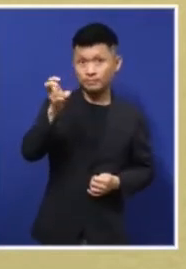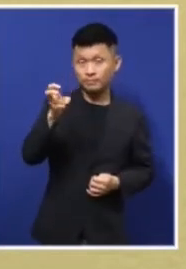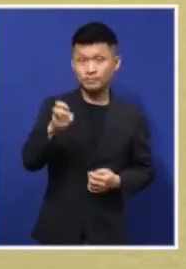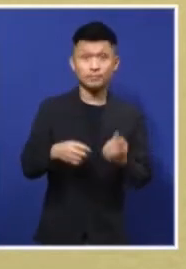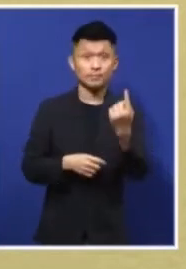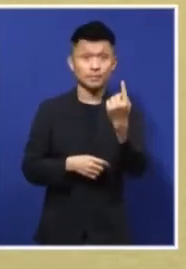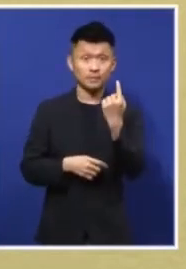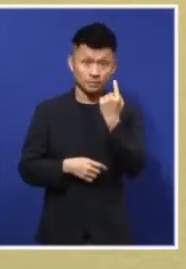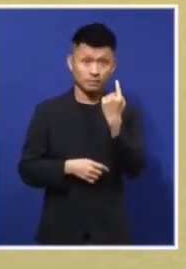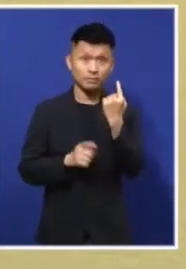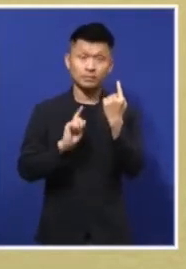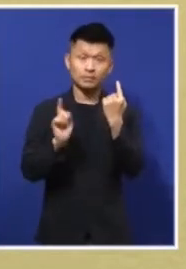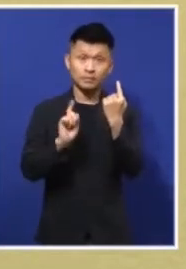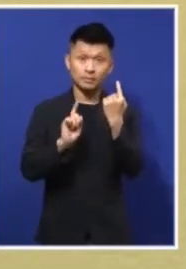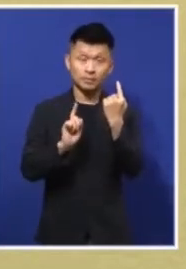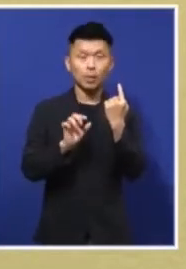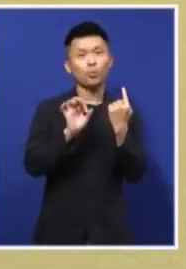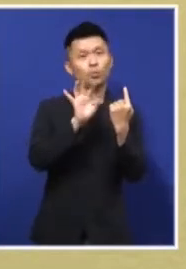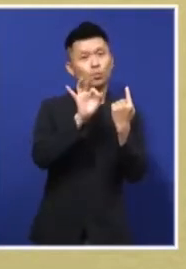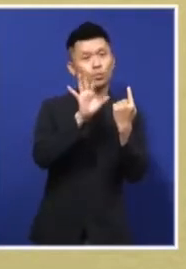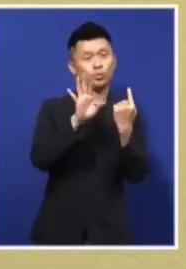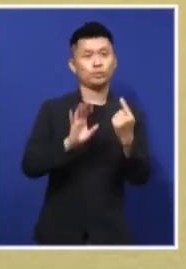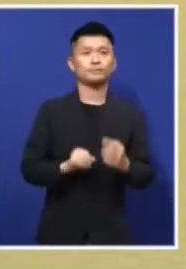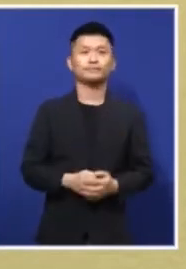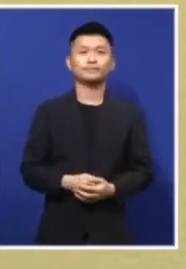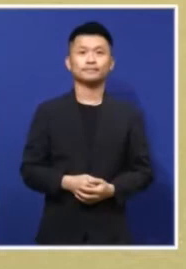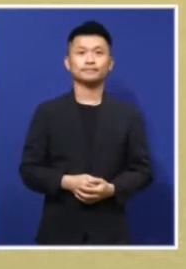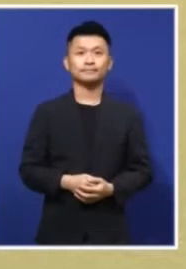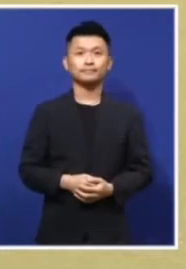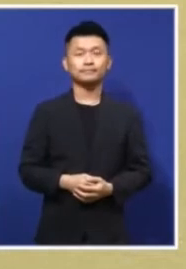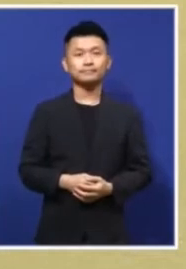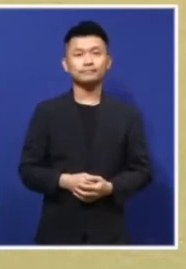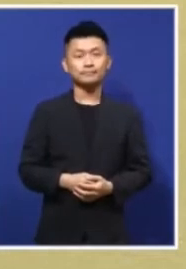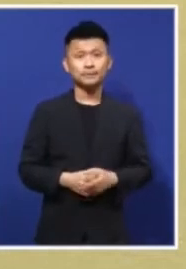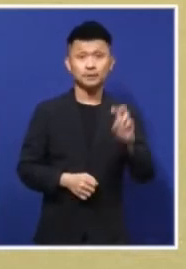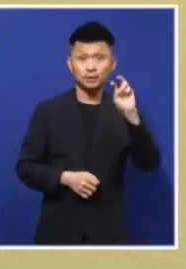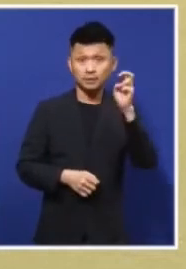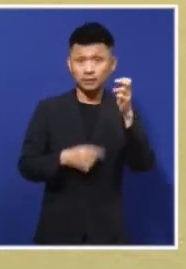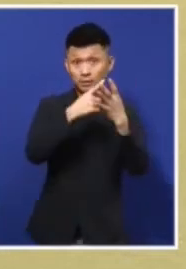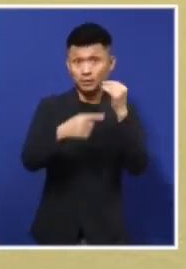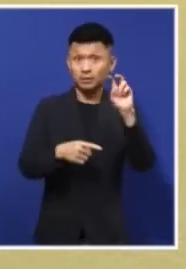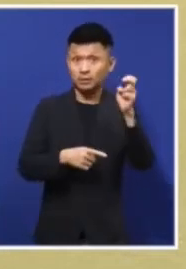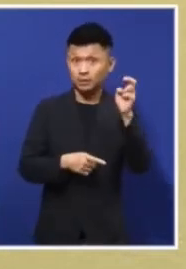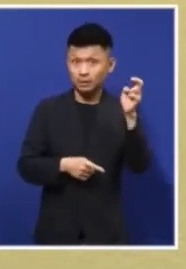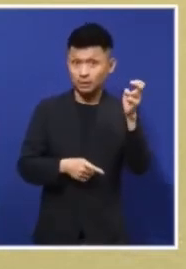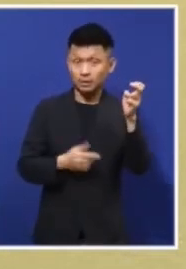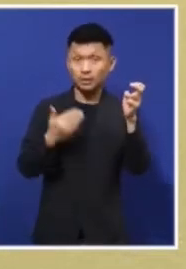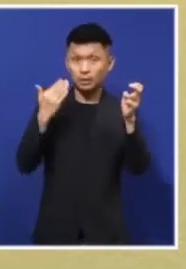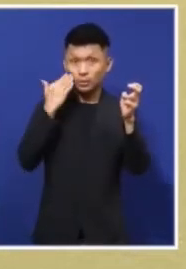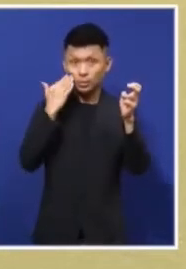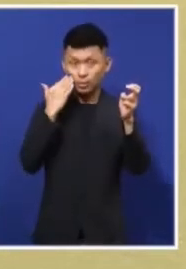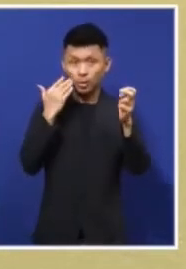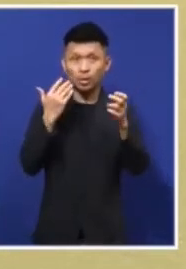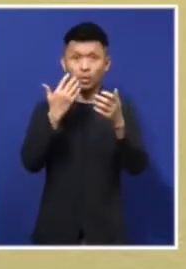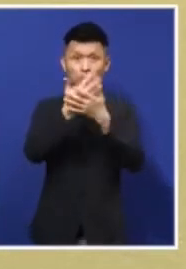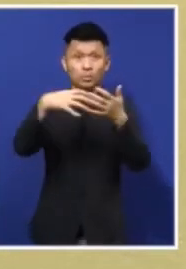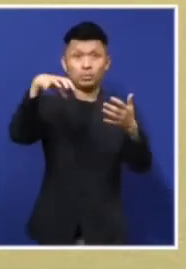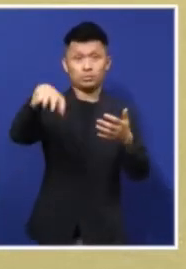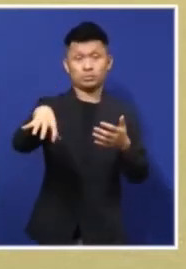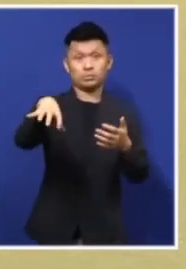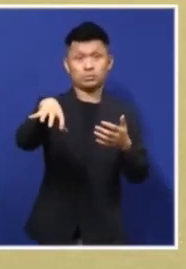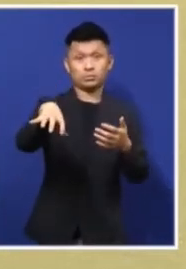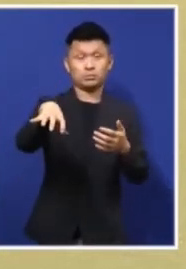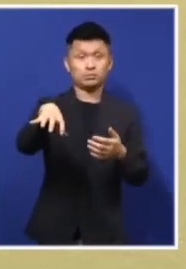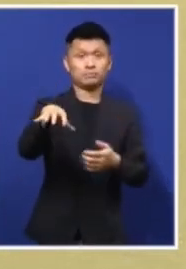是加码500。好，那所以大概这20万份的话，如果说在整个官网平台上，因